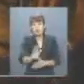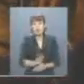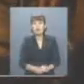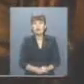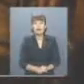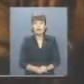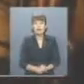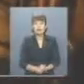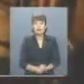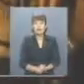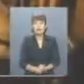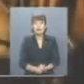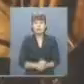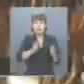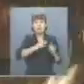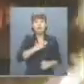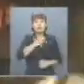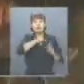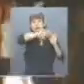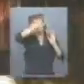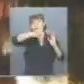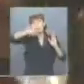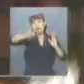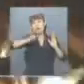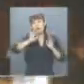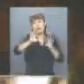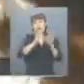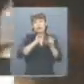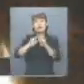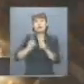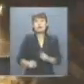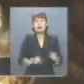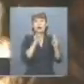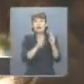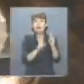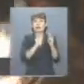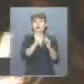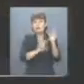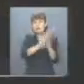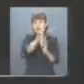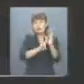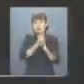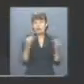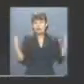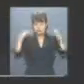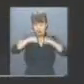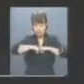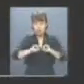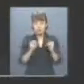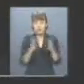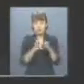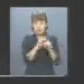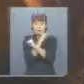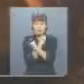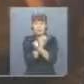ขณะที่ชาวเขาเผ่าม้งบ้านร่มฟ้าไทยตำบลตับเต่าอำเภอเทิงจังหวัดเชียงรายขาดแคลนเครื่องกันหนาวแม้ว่าทุกปีภาครัฐและเอ